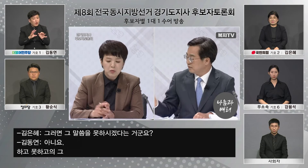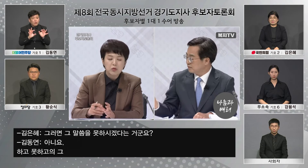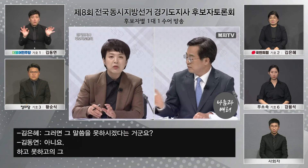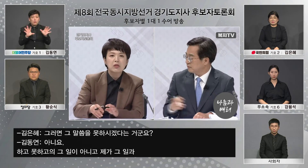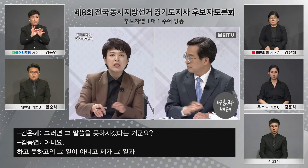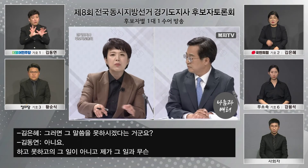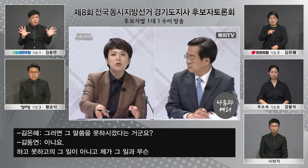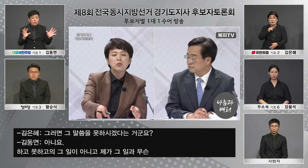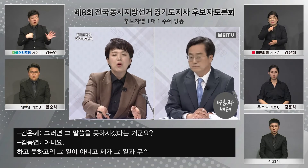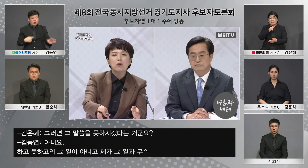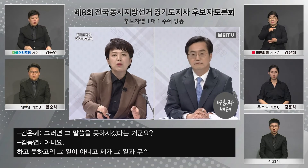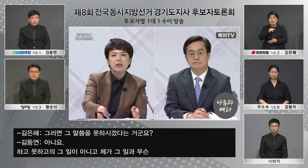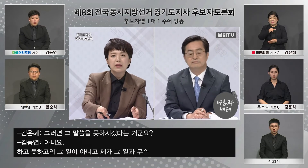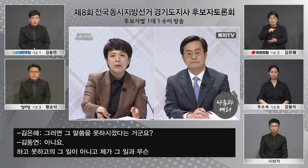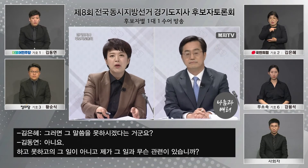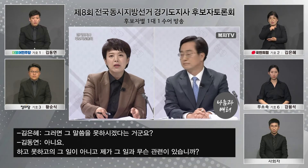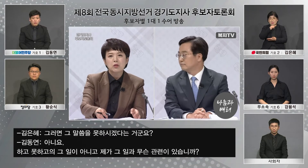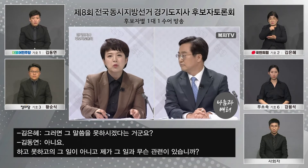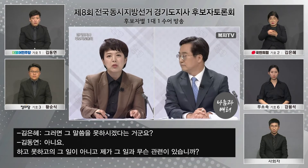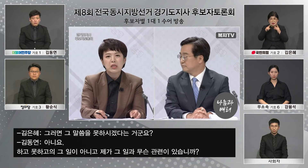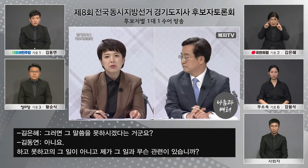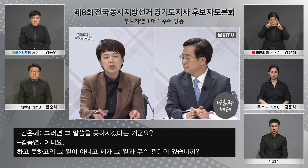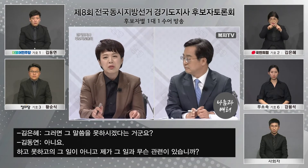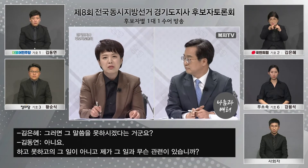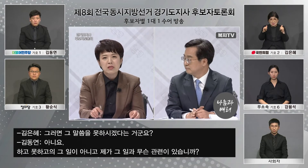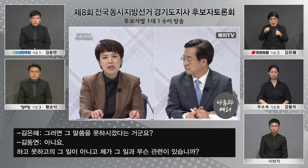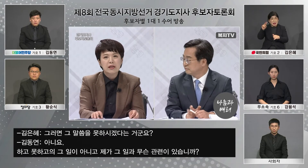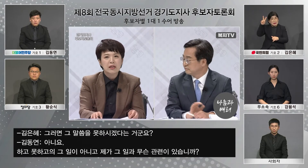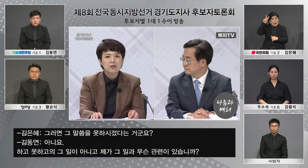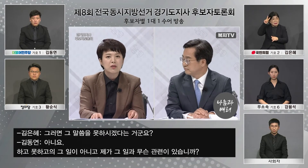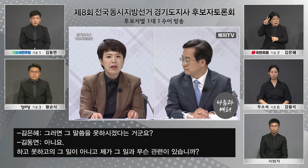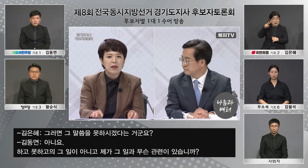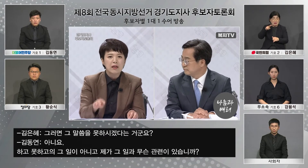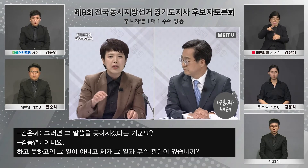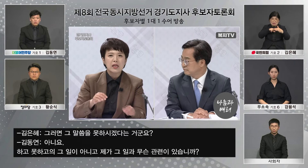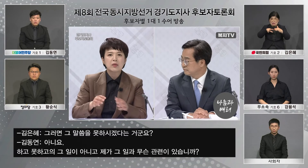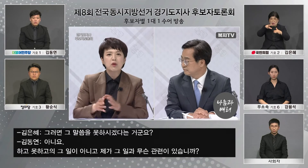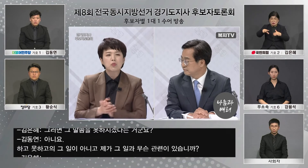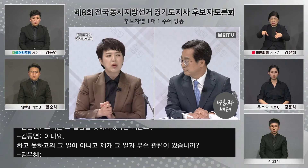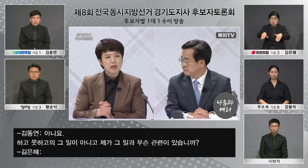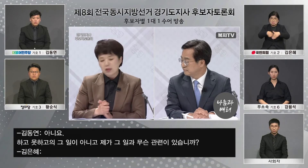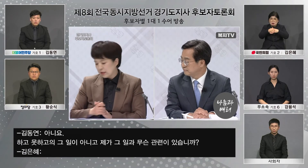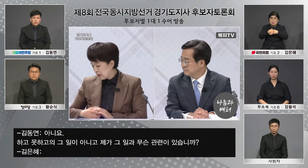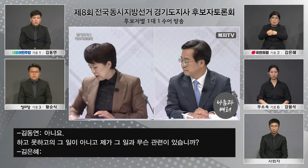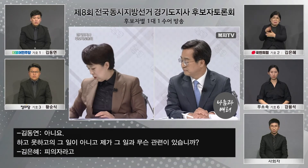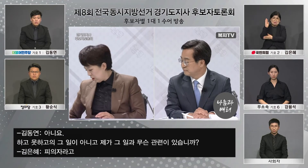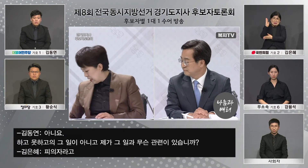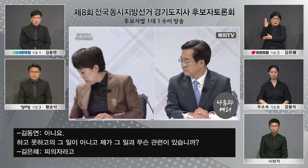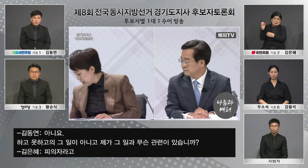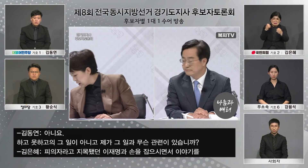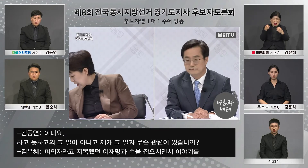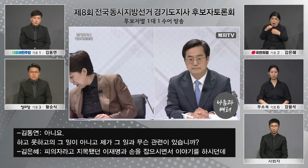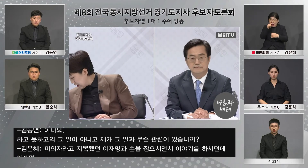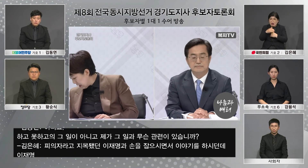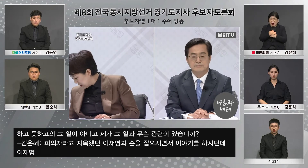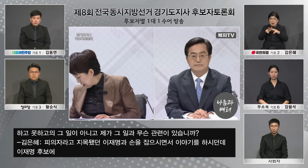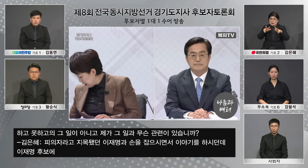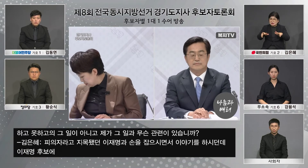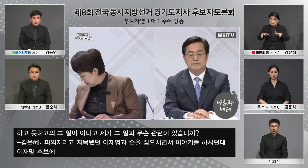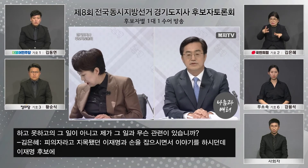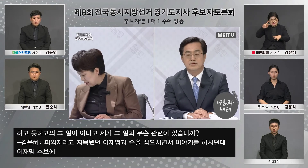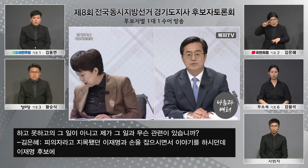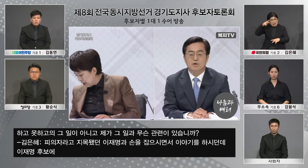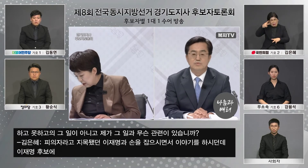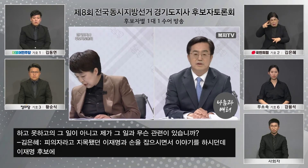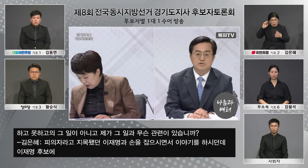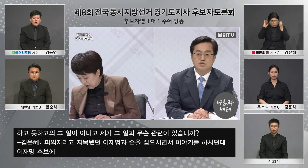피의자라고 지목됐던 이재명 후보하고는 야탐령에서 손을 잡으시면서 이야기를 하시던데 이재명 후보에 대해서 아직까지 헛갈리고 계신 게 아닐까 생각이